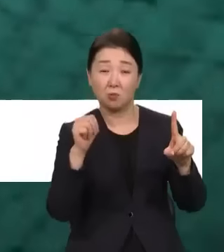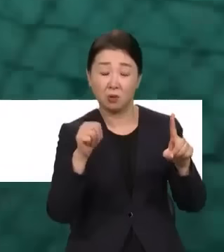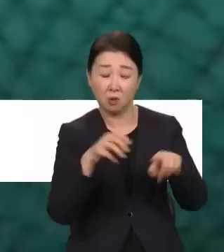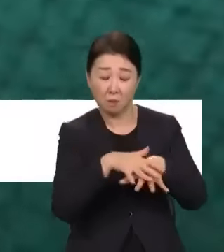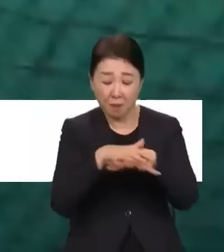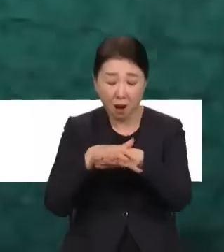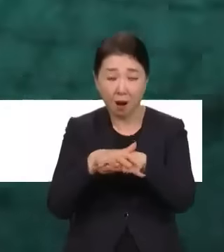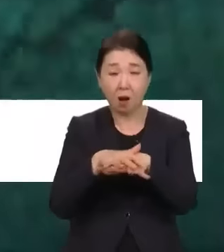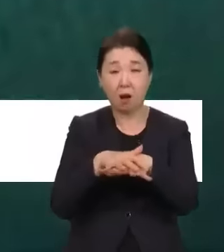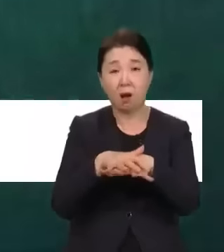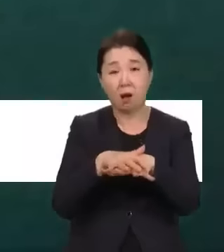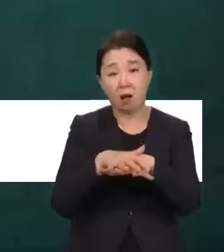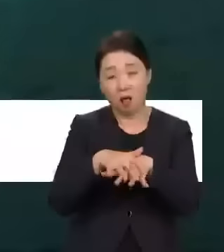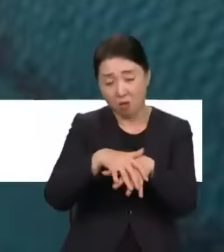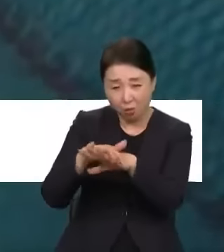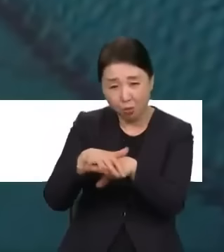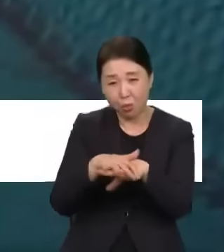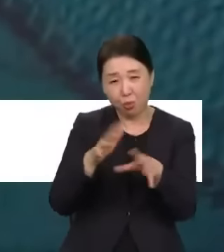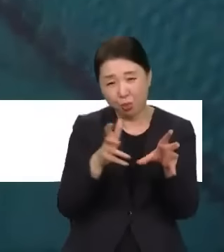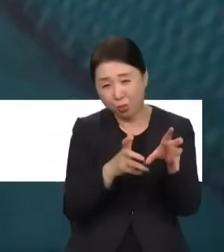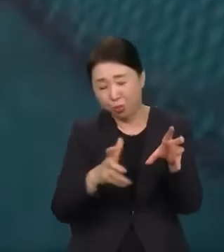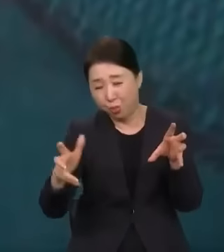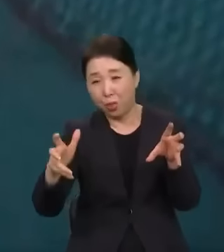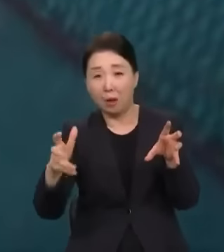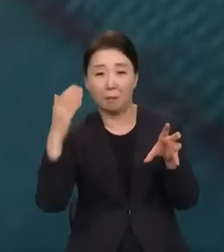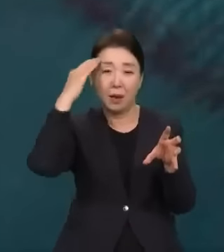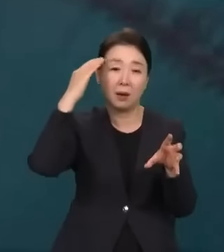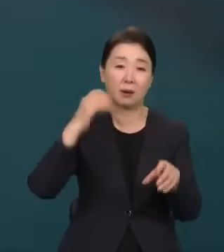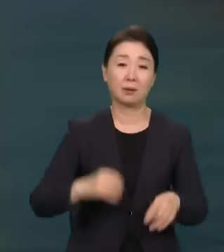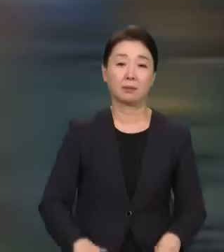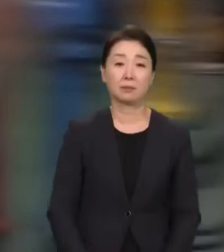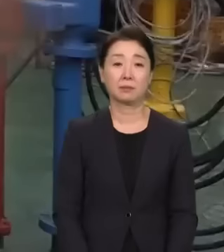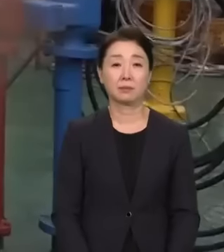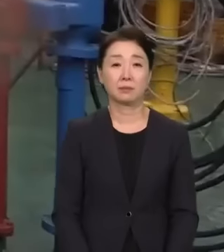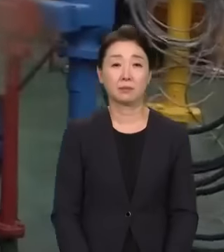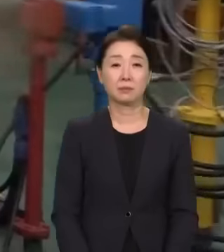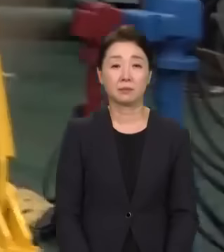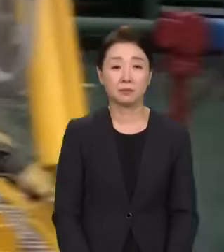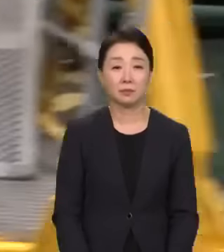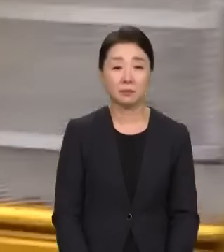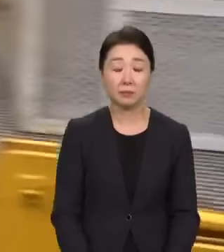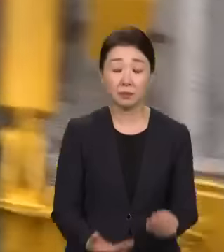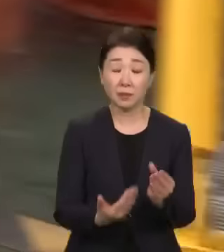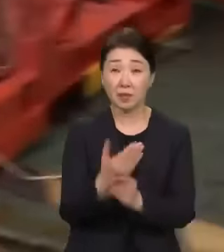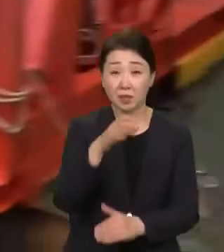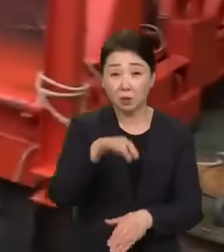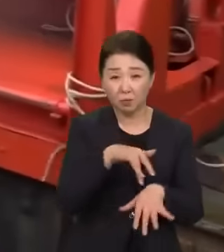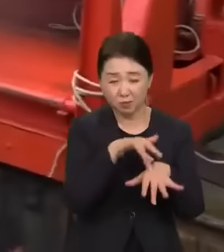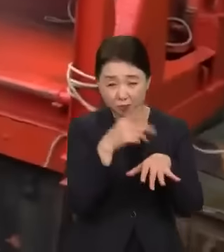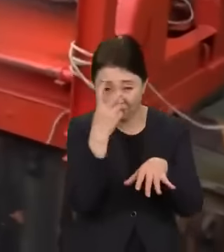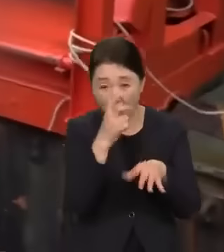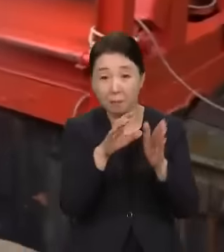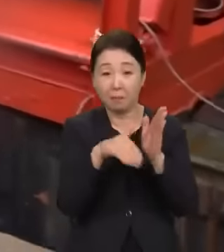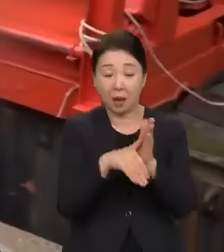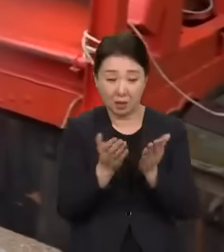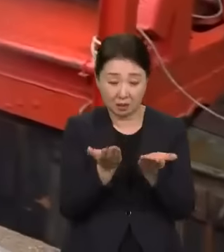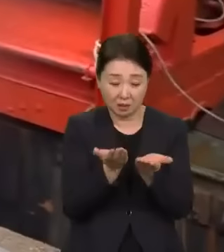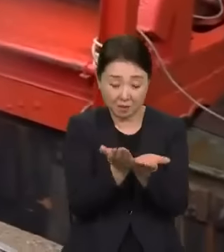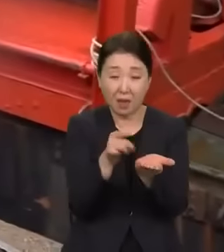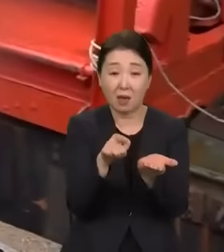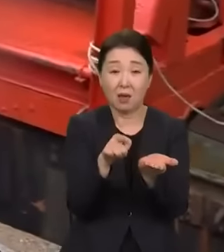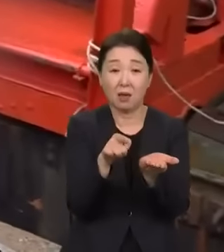100m에 달하는 고등어잡이 그물이 잠수사를 방해했기 때문입니다. 사고 해역에서 수중 수색에 투입됐던 바지선입니다.